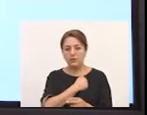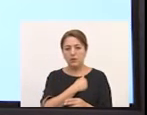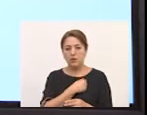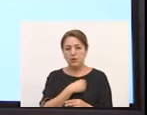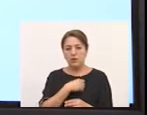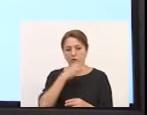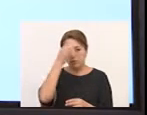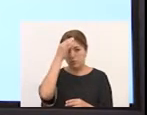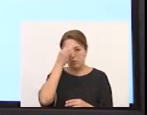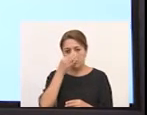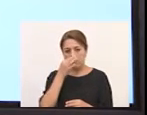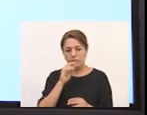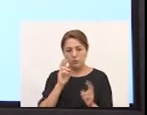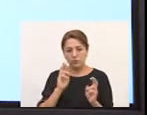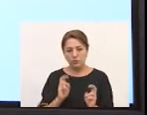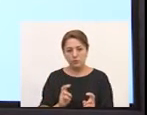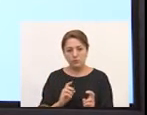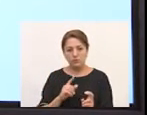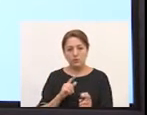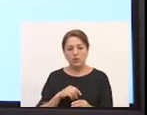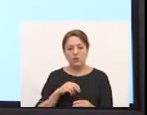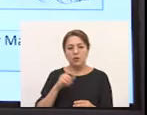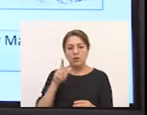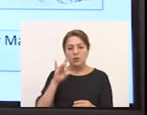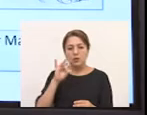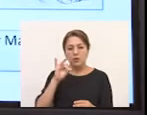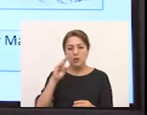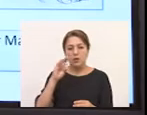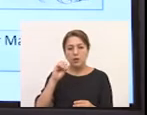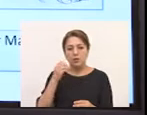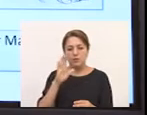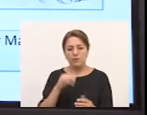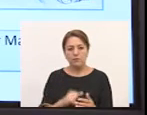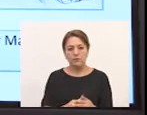на вытяжку, сидит Петр Гринёв.